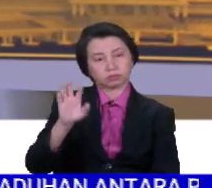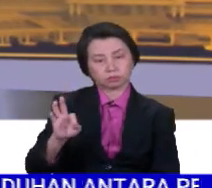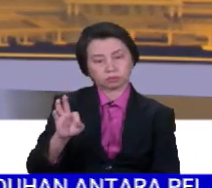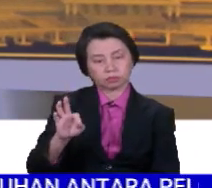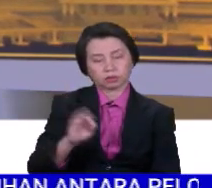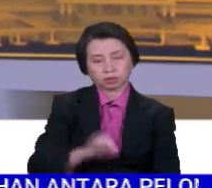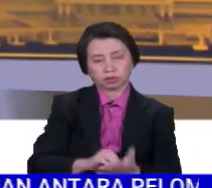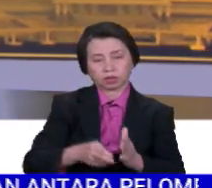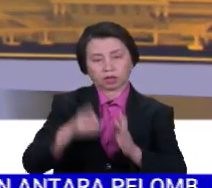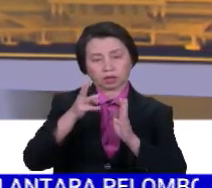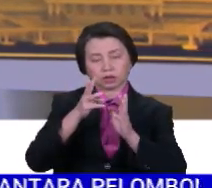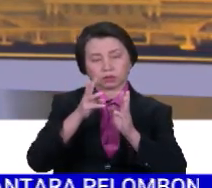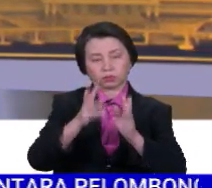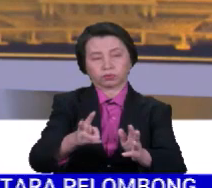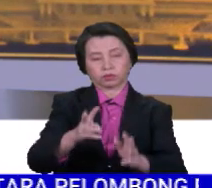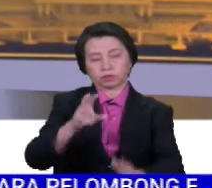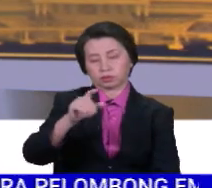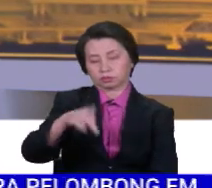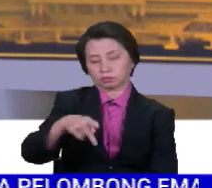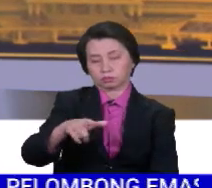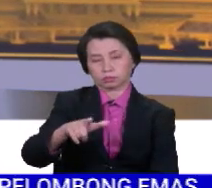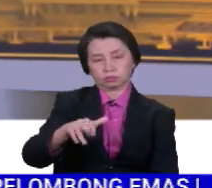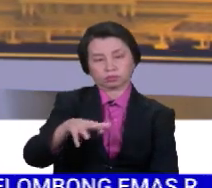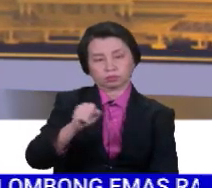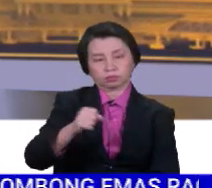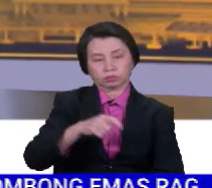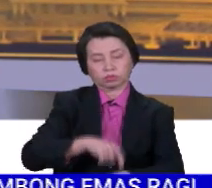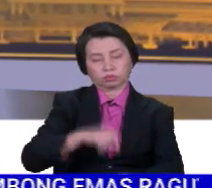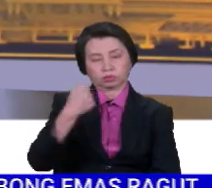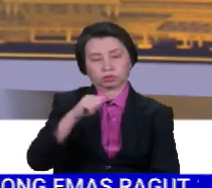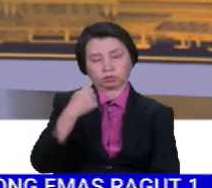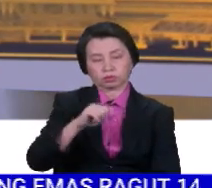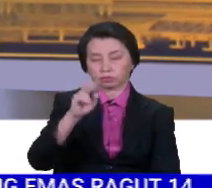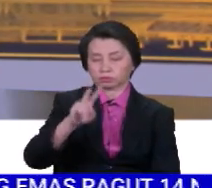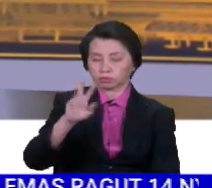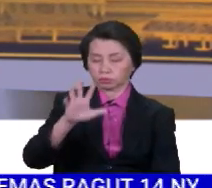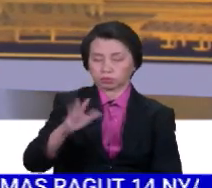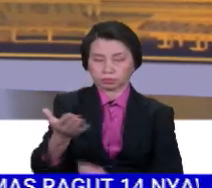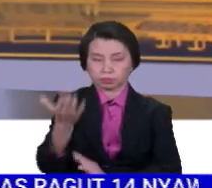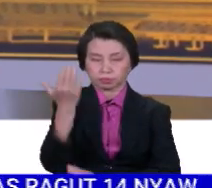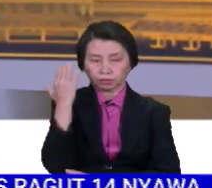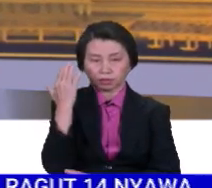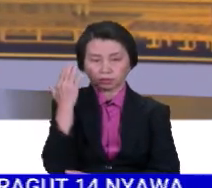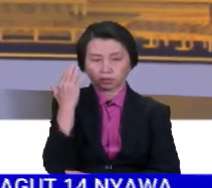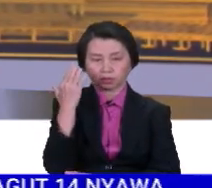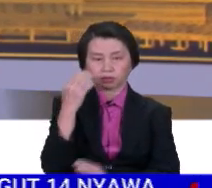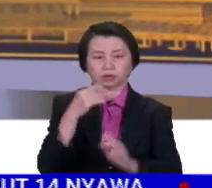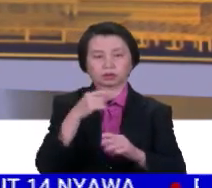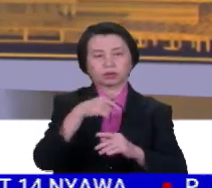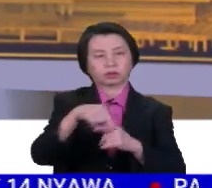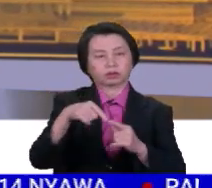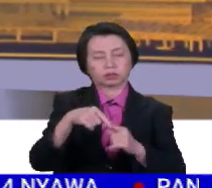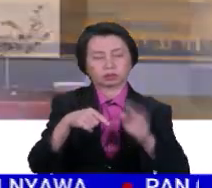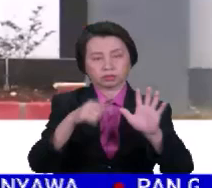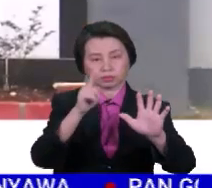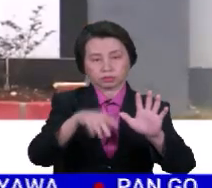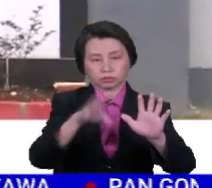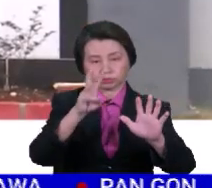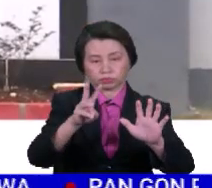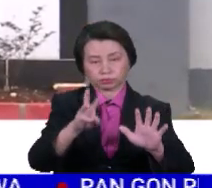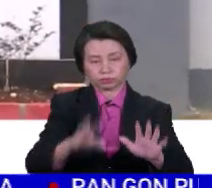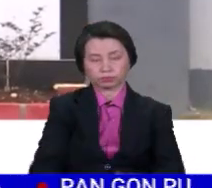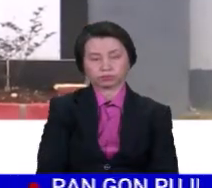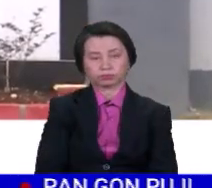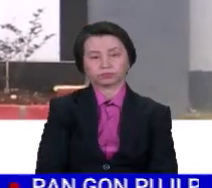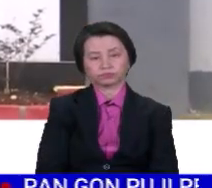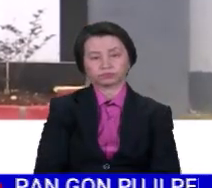242.9 di Lebuh Raya Plus arah selatan kira-kira pukul 10.25 pagi pada 5 Jun lalu. Pendakwaan